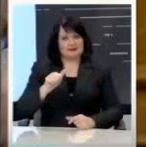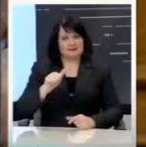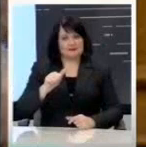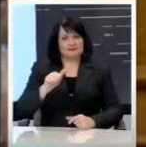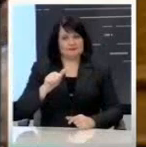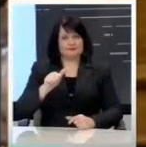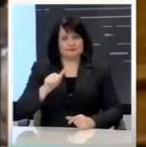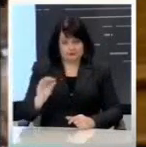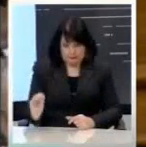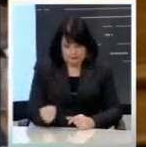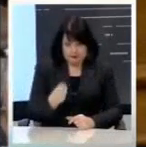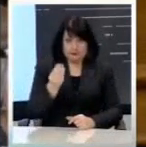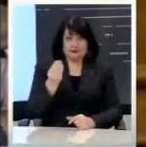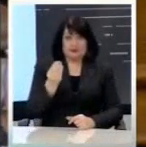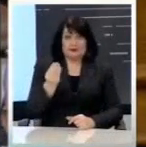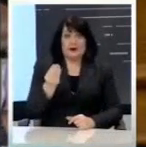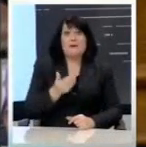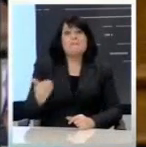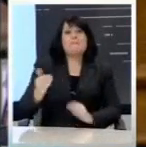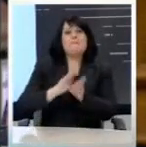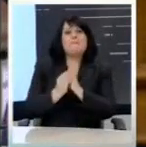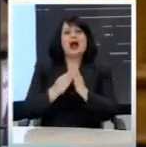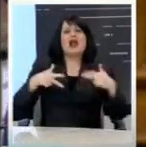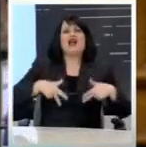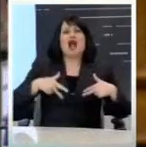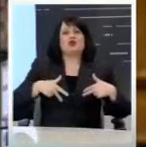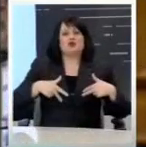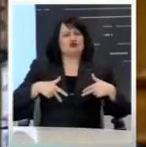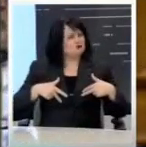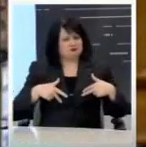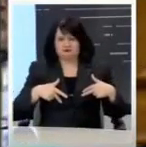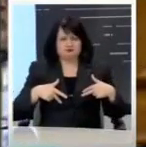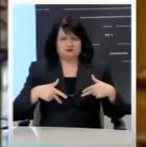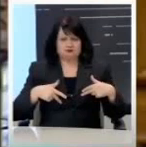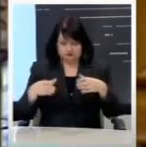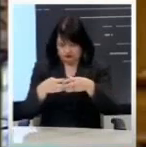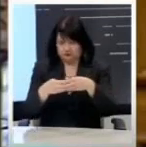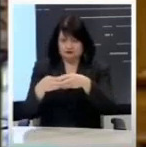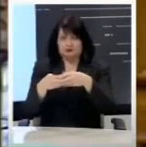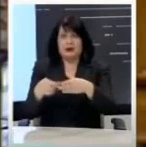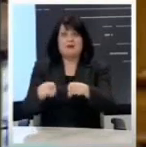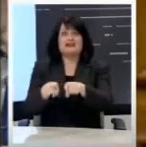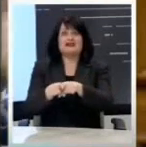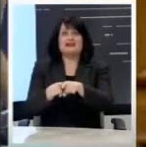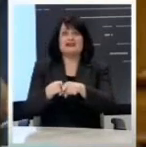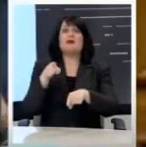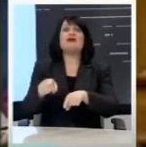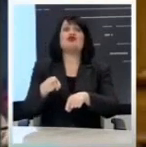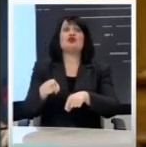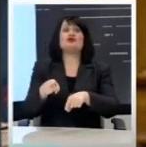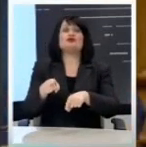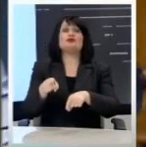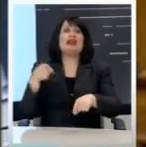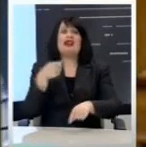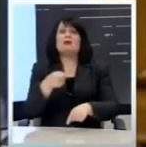δεν ξεκίνησε από κανένα παρακράτος, κύριε Μητσοτάκη. Παρακράτος μάλλον είναι αυτοί οι οποίοι συναναστρέφονται με άτομα του κοινού ποινικού